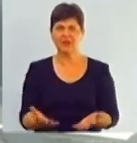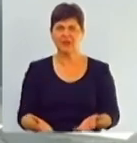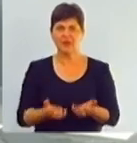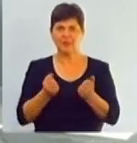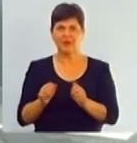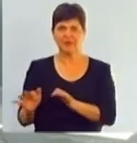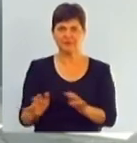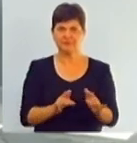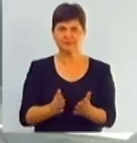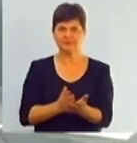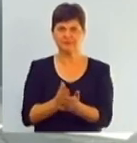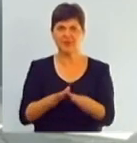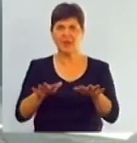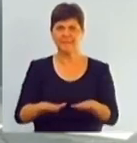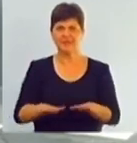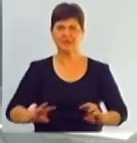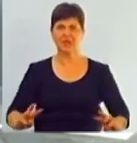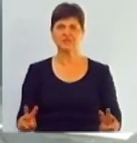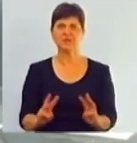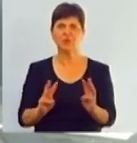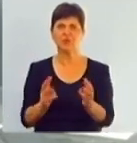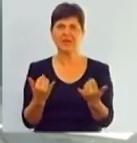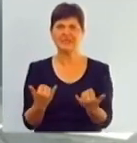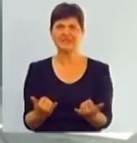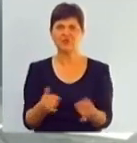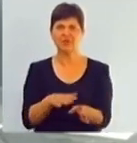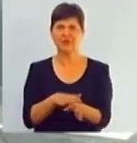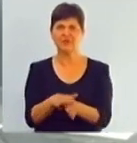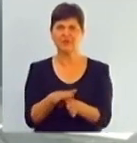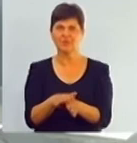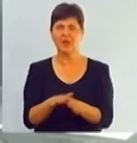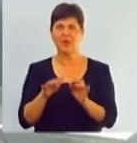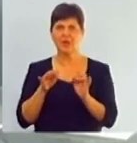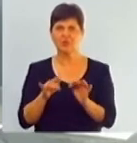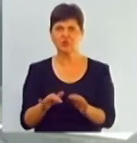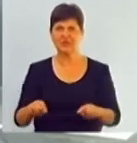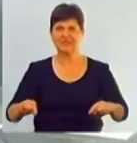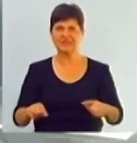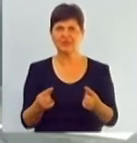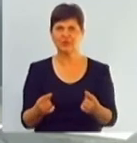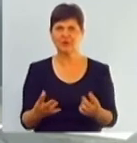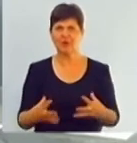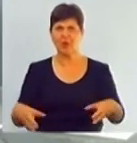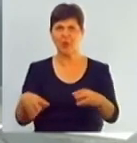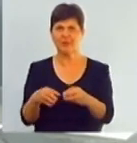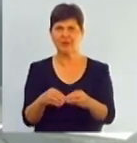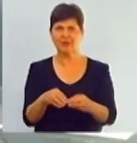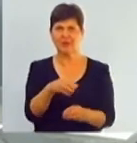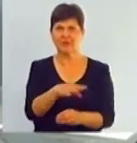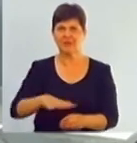служб до місць загорянь. Сьогодні відбувається процес створення об'єднаних територіальних громад,